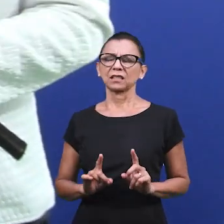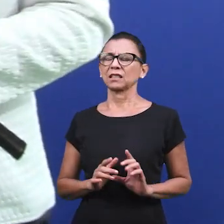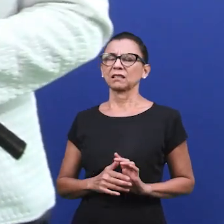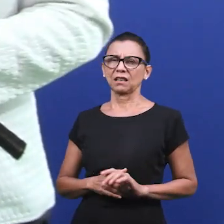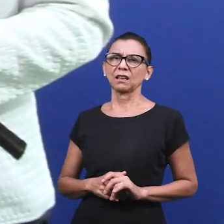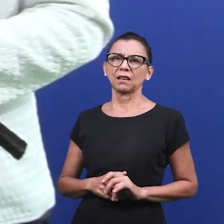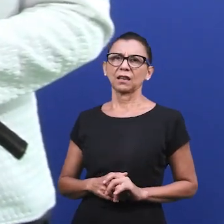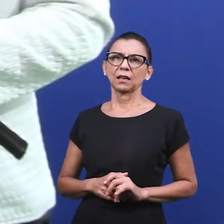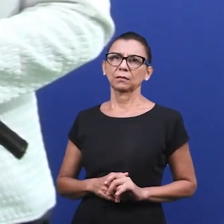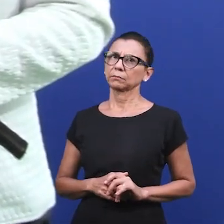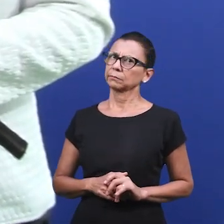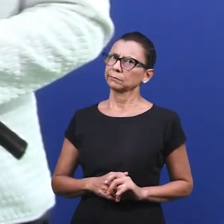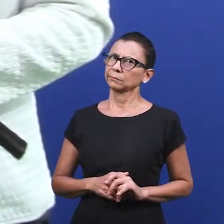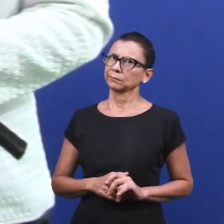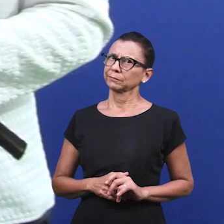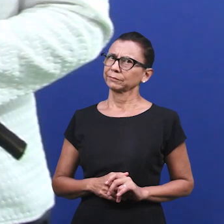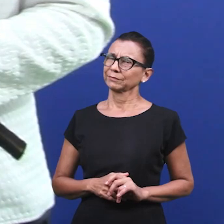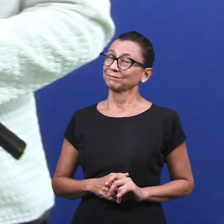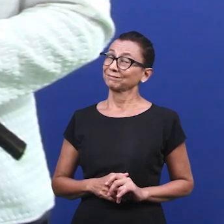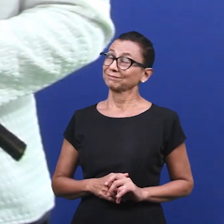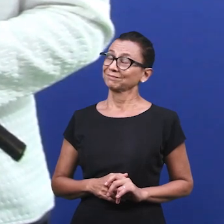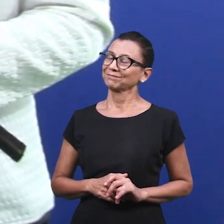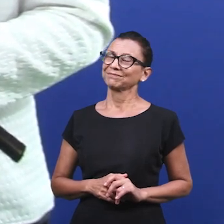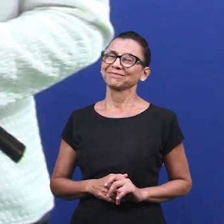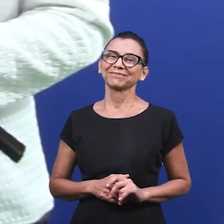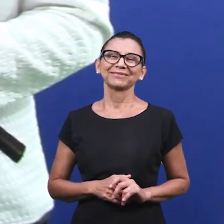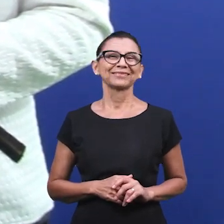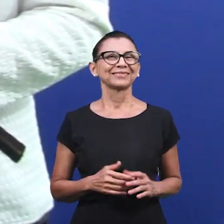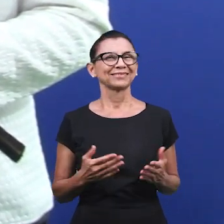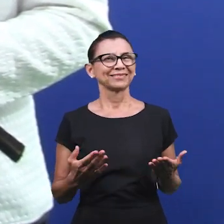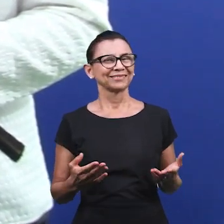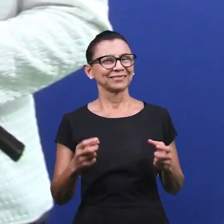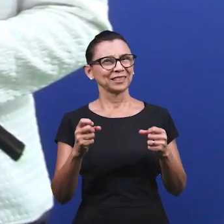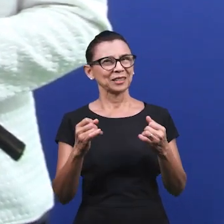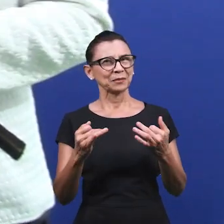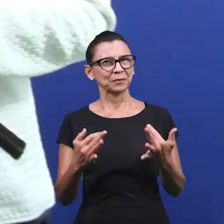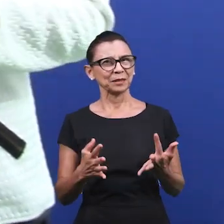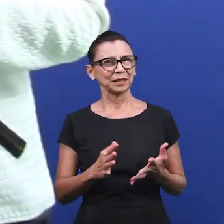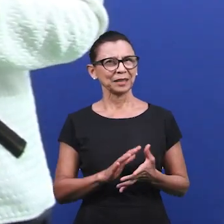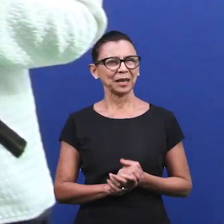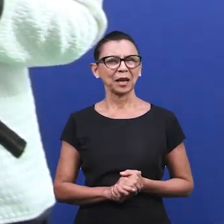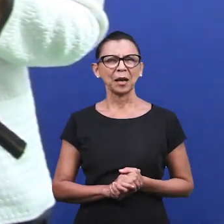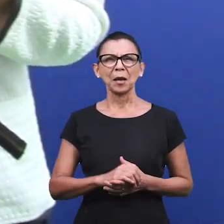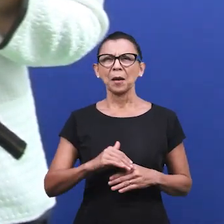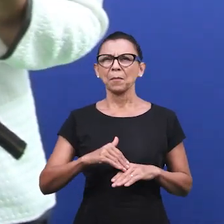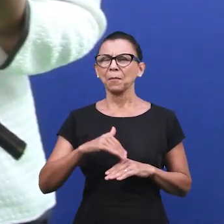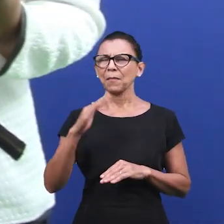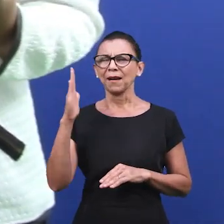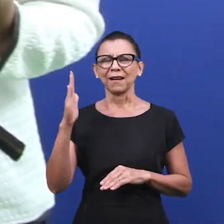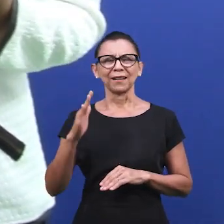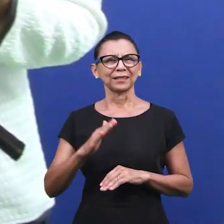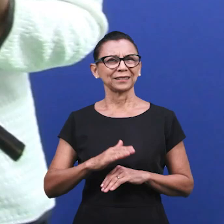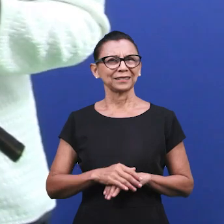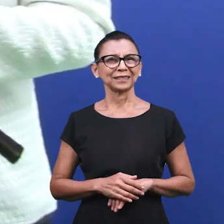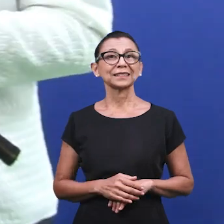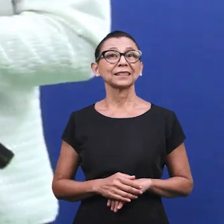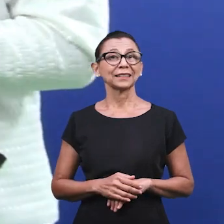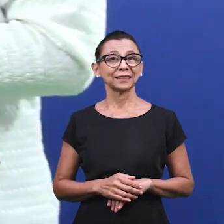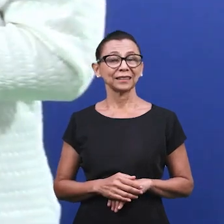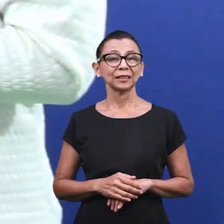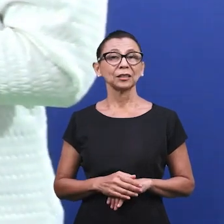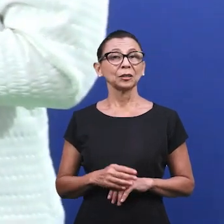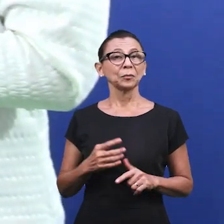aux personnes avec handicap? En vérité, accessibilité est beaucoup plus que cela.